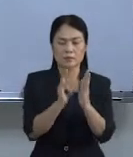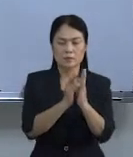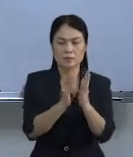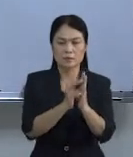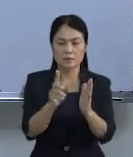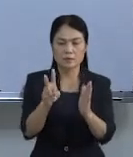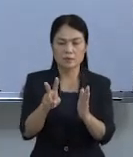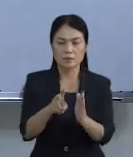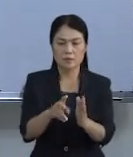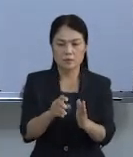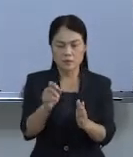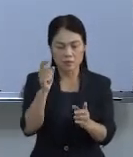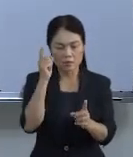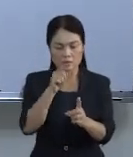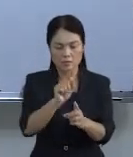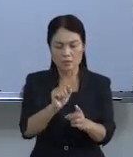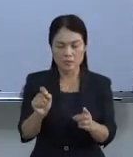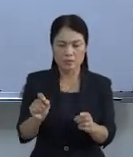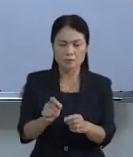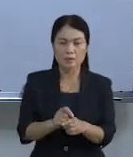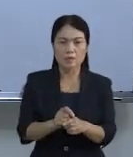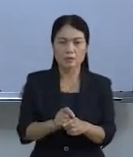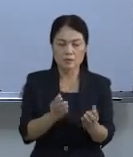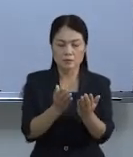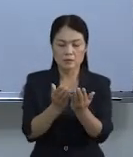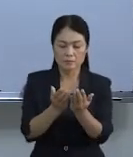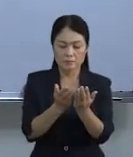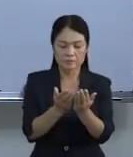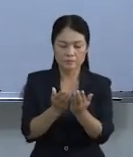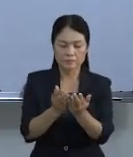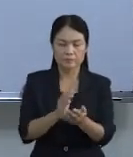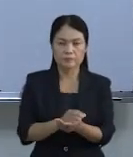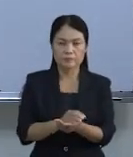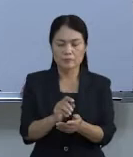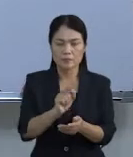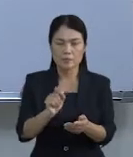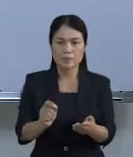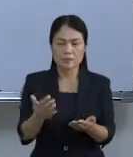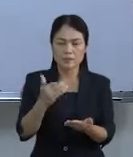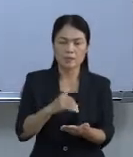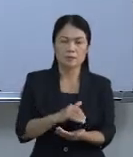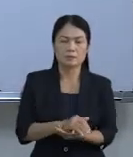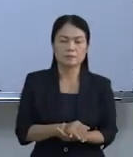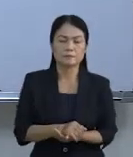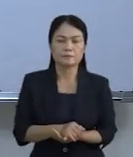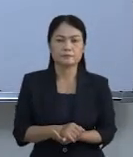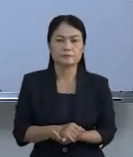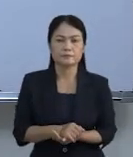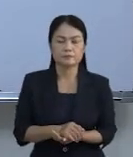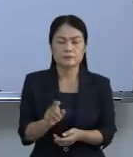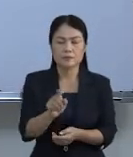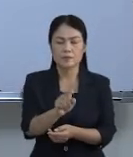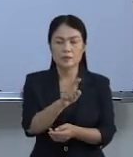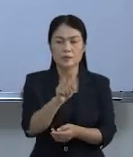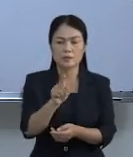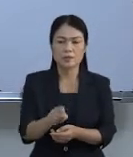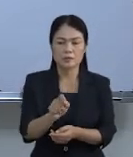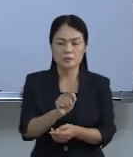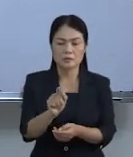con nè làm bay sợi dây mà đong mấy dương an lỡ dương sợi dây mà đong ta kia tự xe dòng